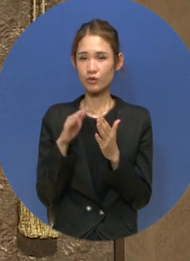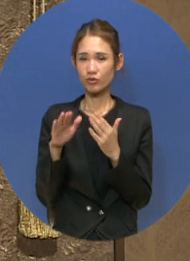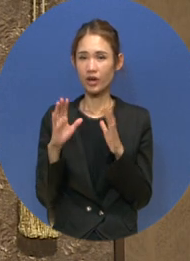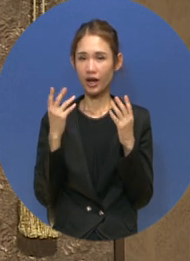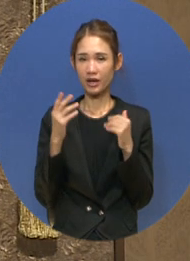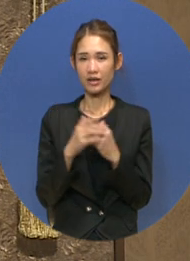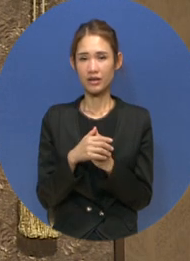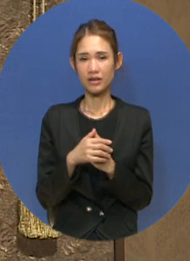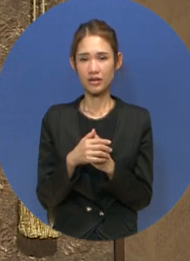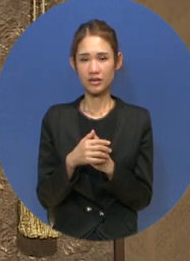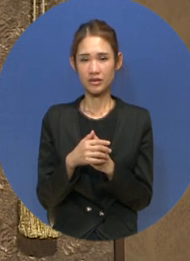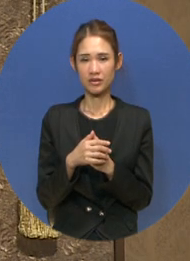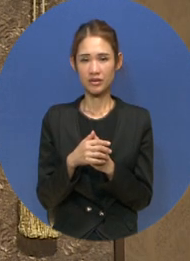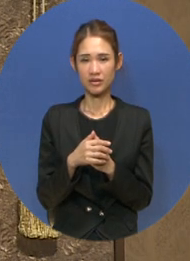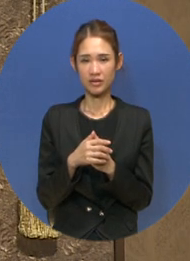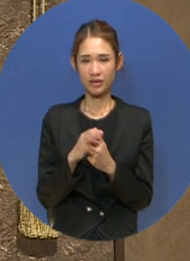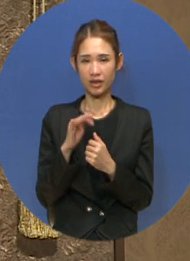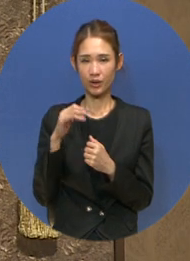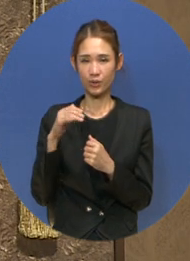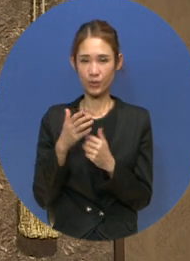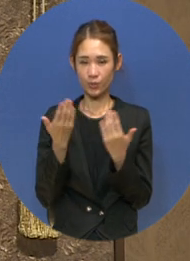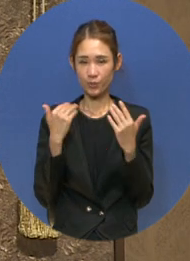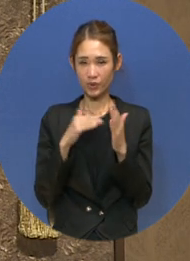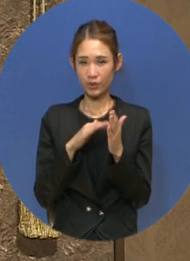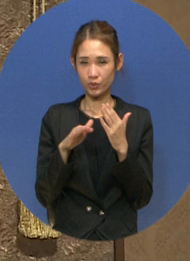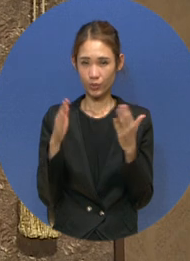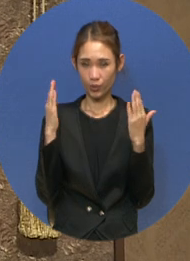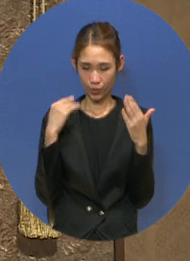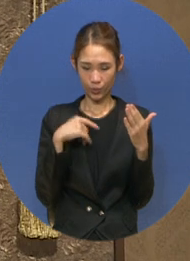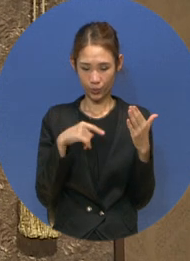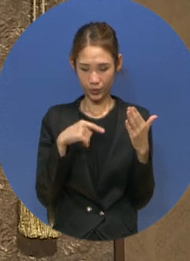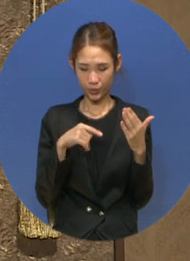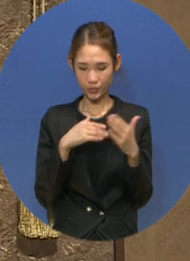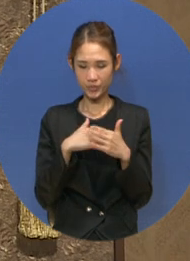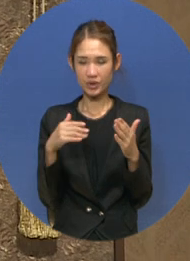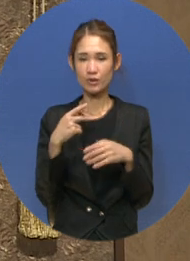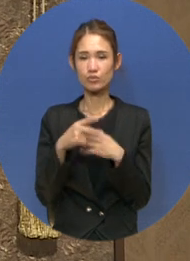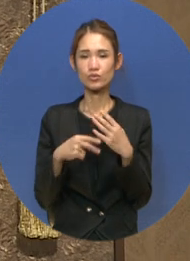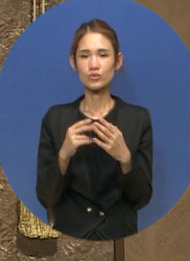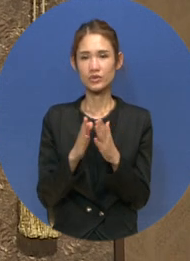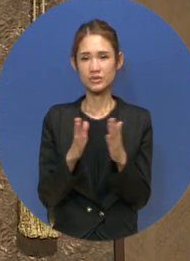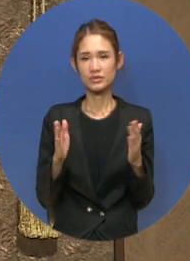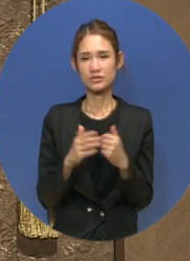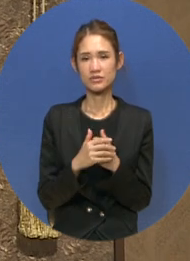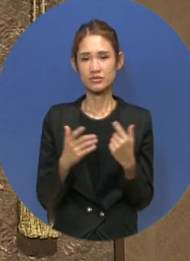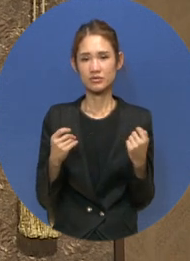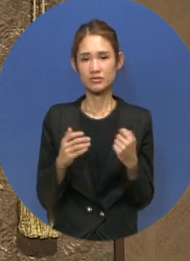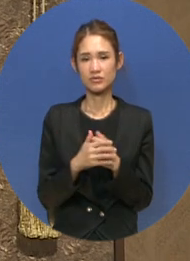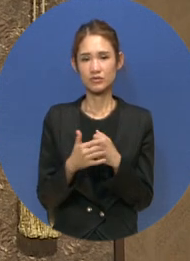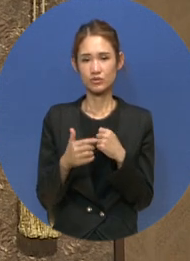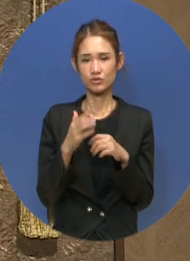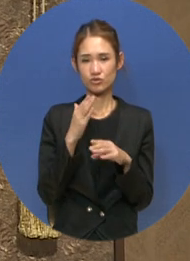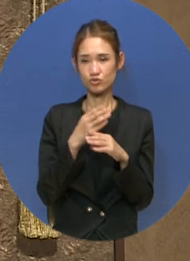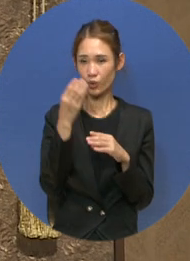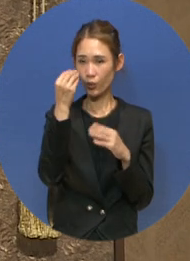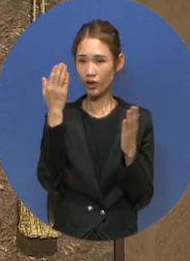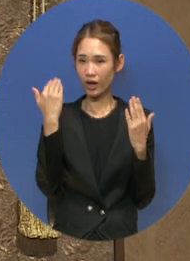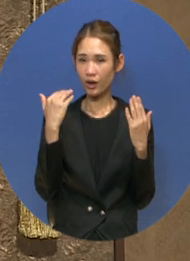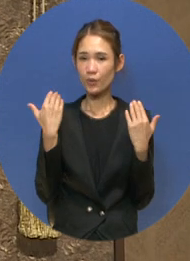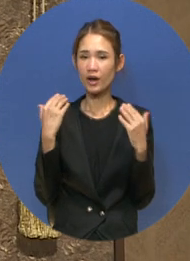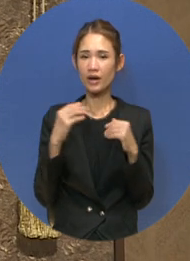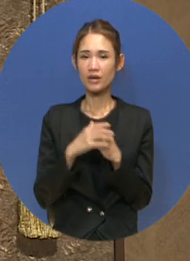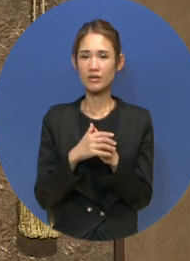아이들 애프터스쿨 프로그램이라 해서 방과후 공부방 프로그램을 그때 시작했던 것 같고요. 중고등학교 아이들은 거의